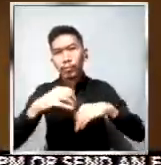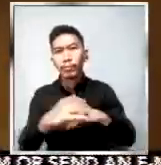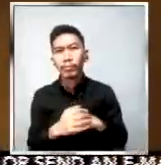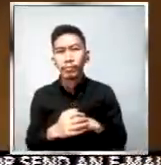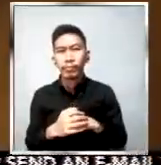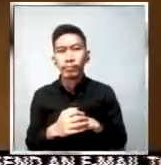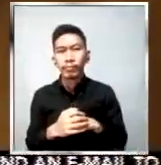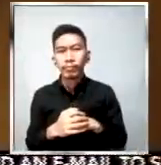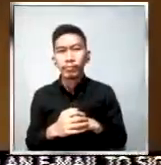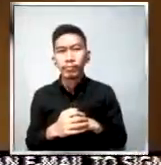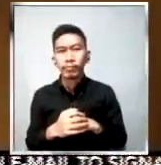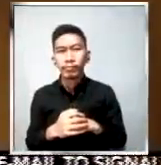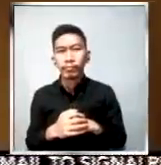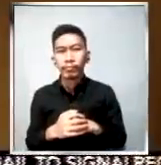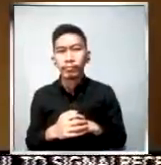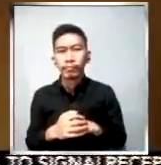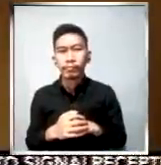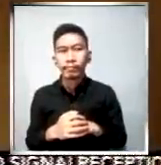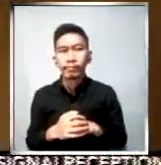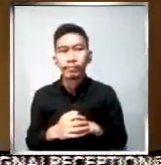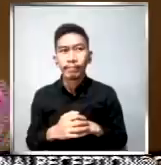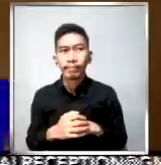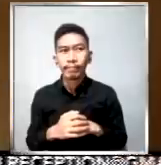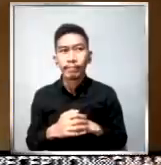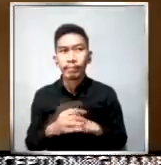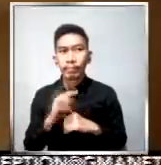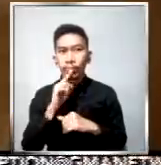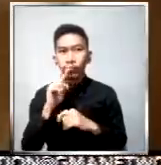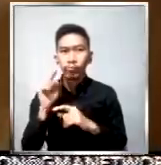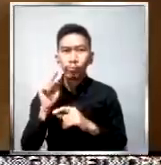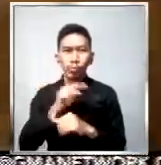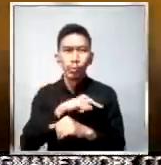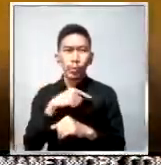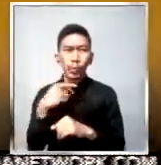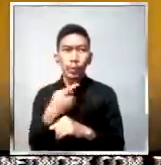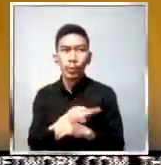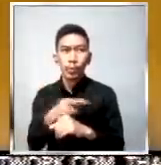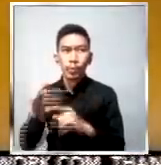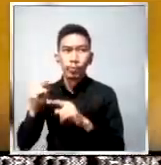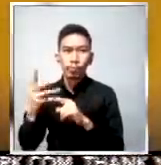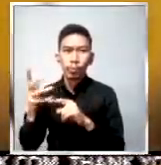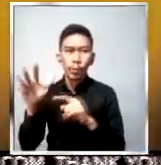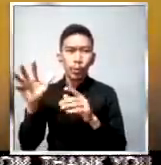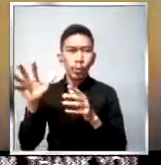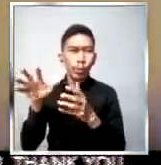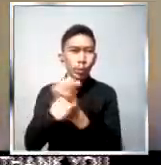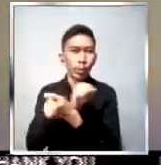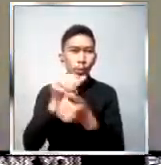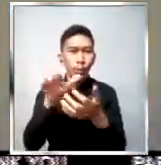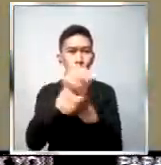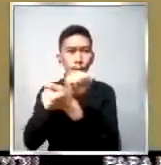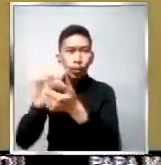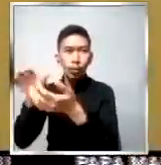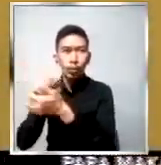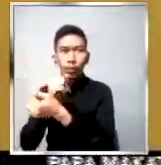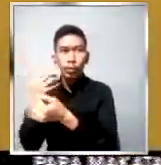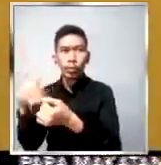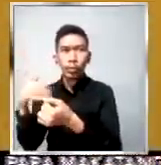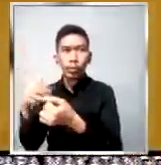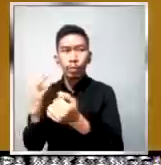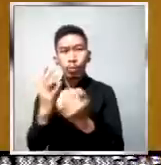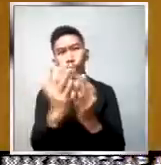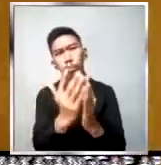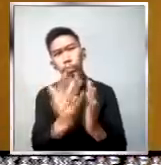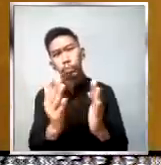araw. Simulang lumakas po, una-una, pero naminsala po siya. Sana magiging ba lang yung pader nena? Pakiusap ng mga